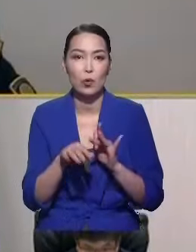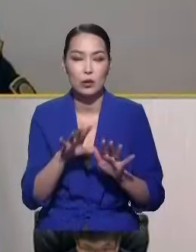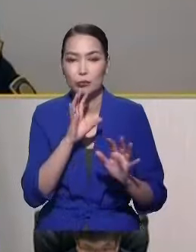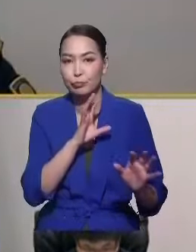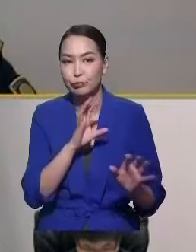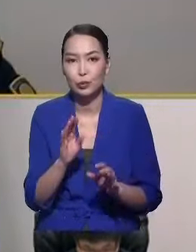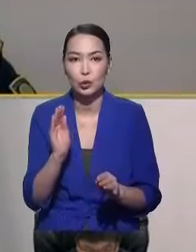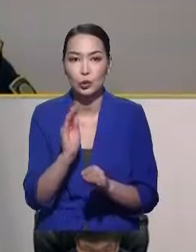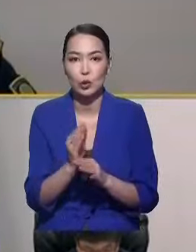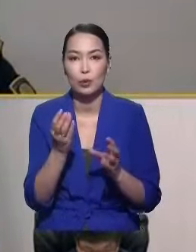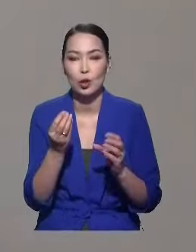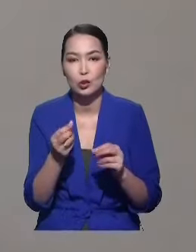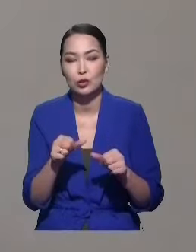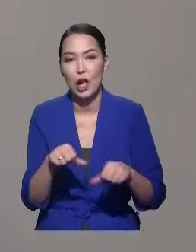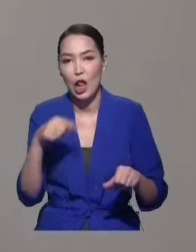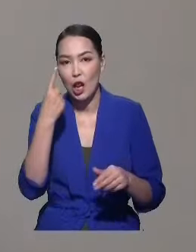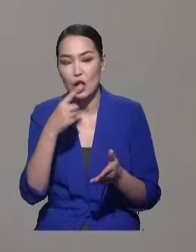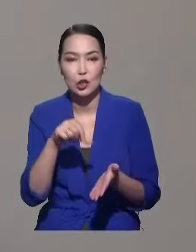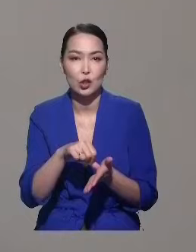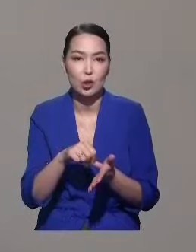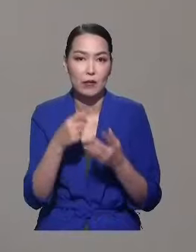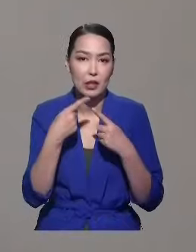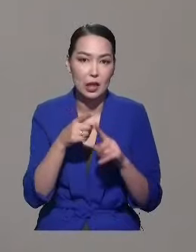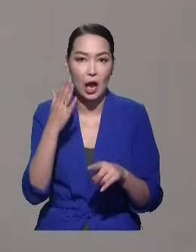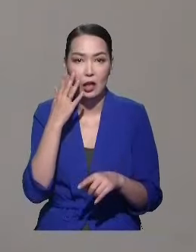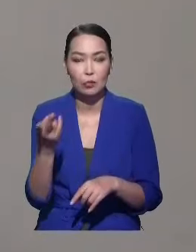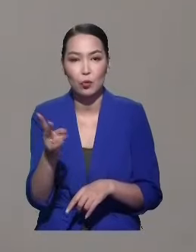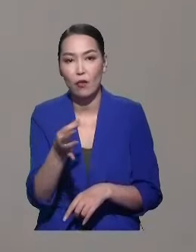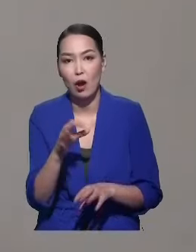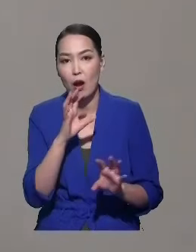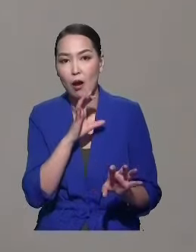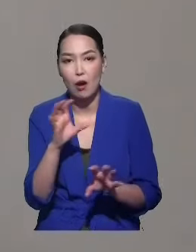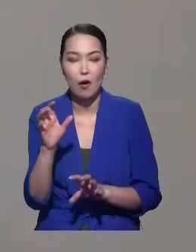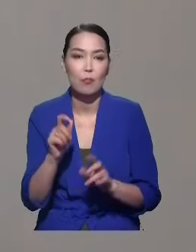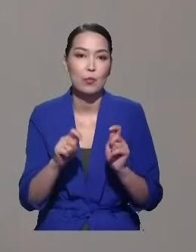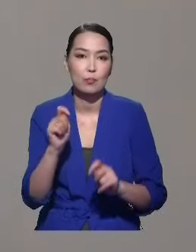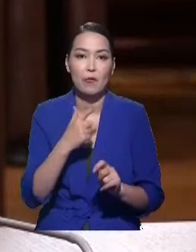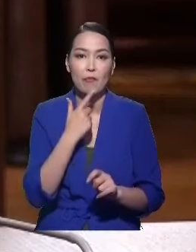переброску личного состава и техники, а акиматам двух областей обеспечить прибывающих